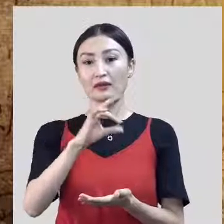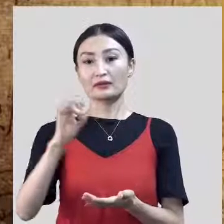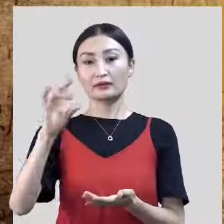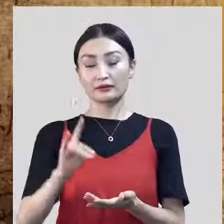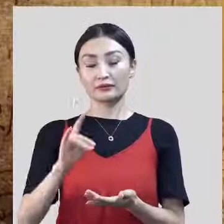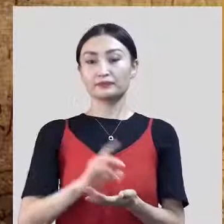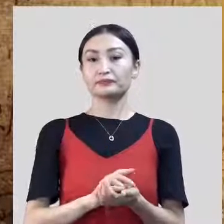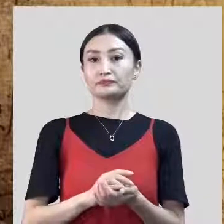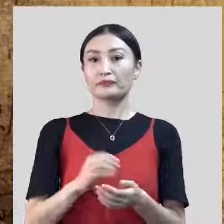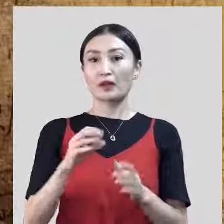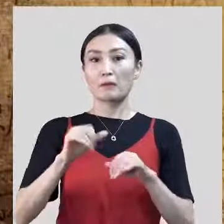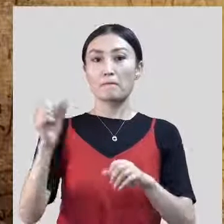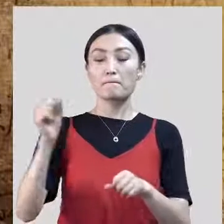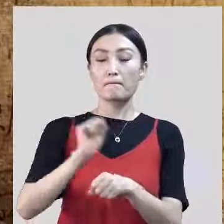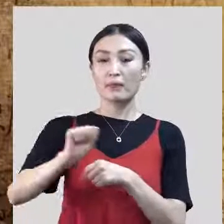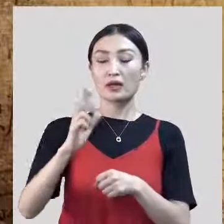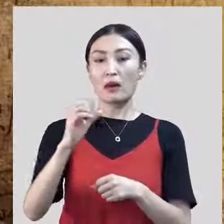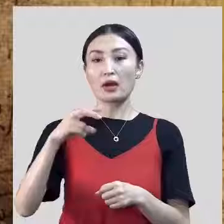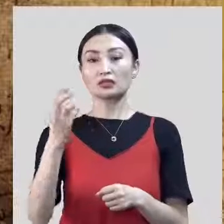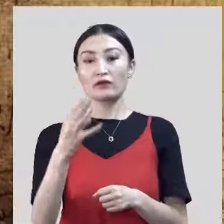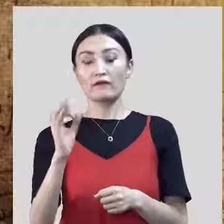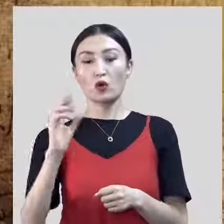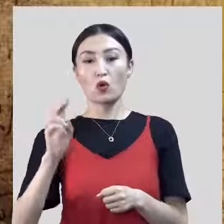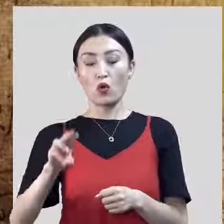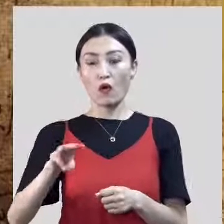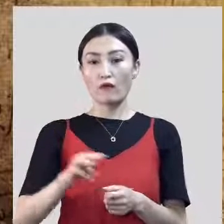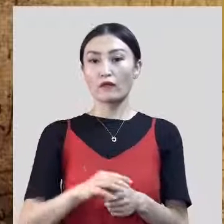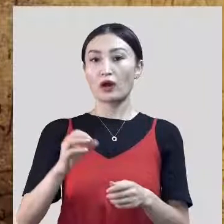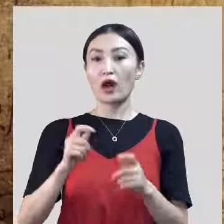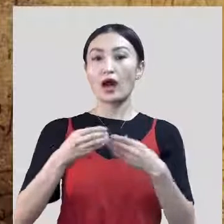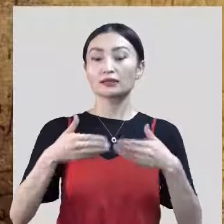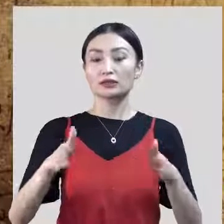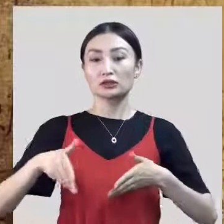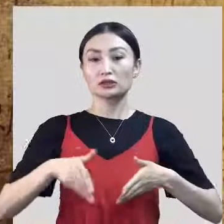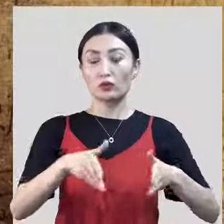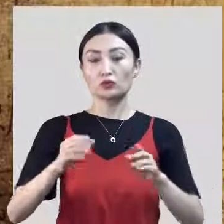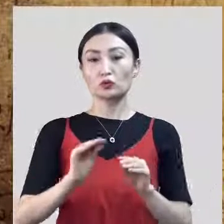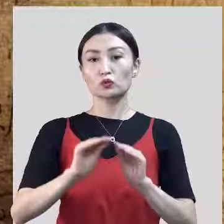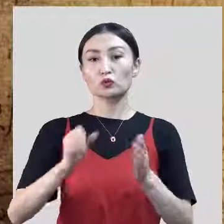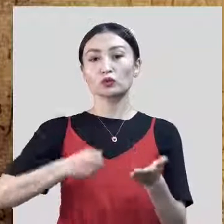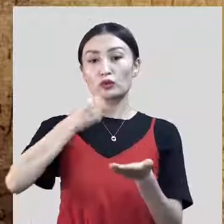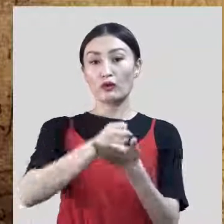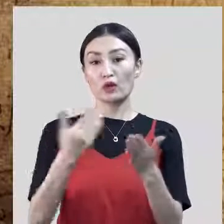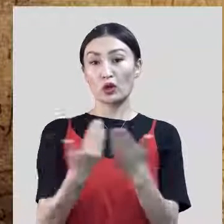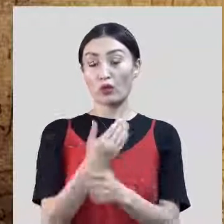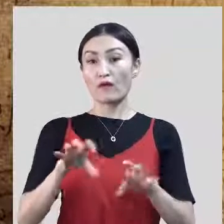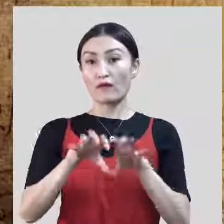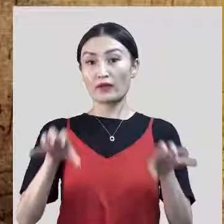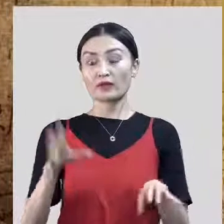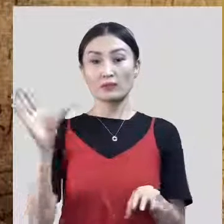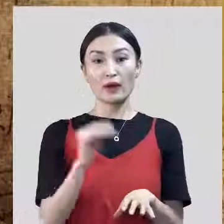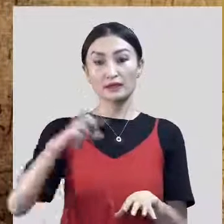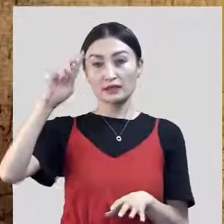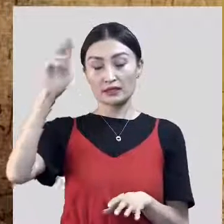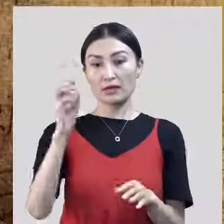победа большевиков петрограде и москве открыло путь к становлению новой власти по всей стране